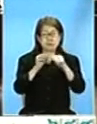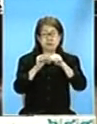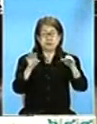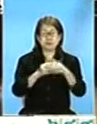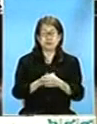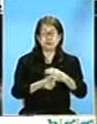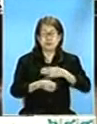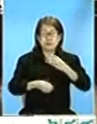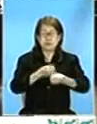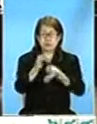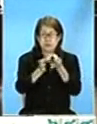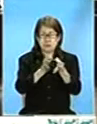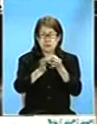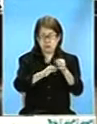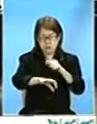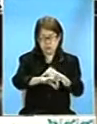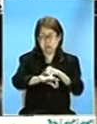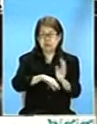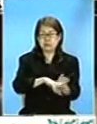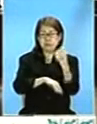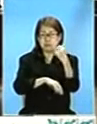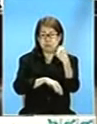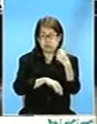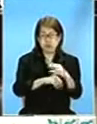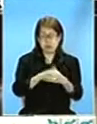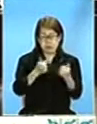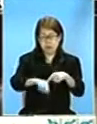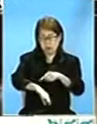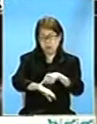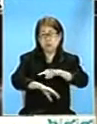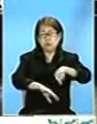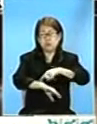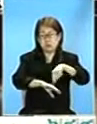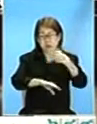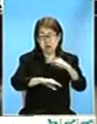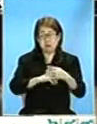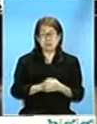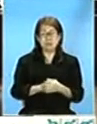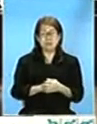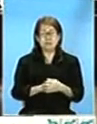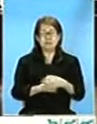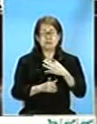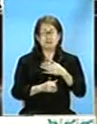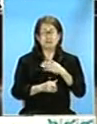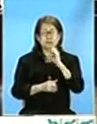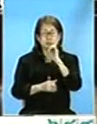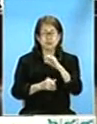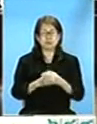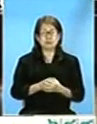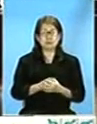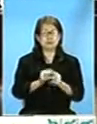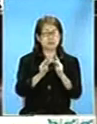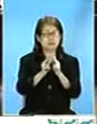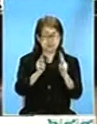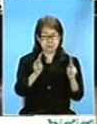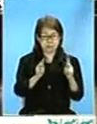ราก็อภิปรายกันมาตั้งแต่10โมงเช้าจนถึงขนาดนี้ก็หลายชั่วโมงผมกราบเรียนว่ากรรมาธิ